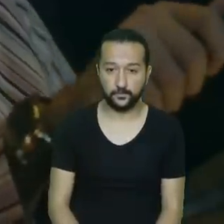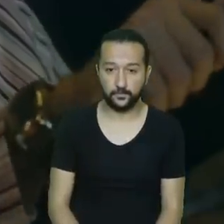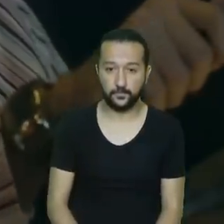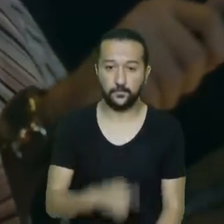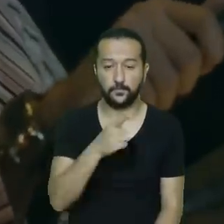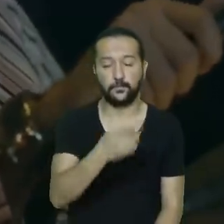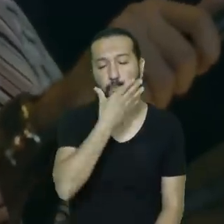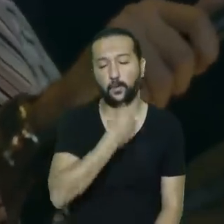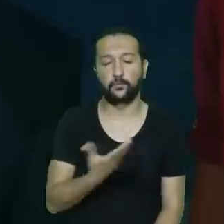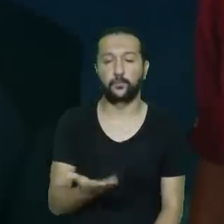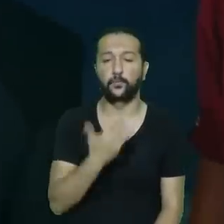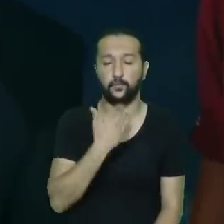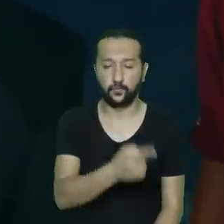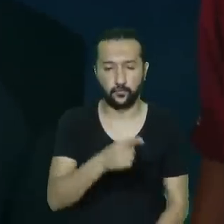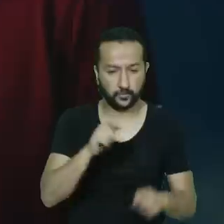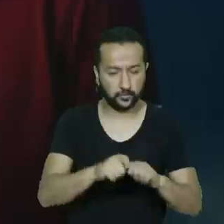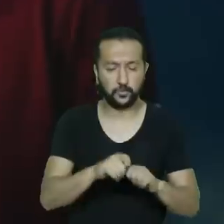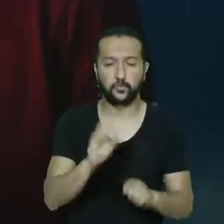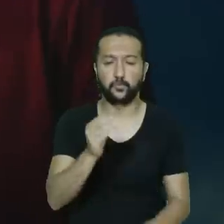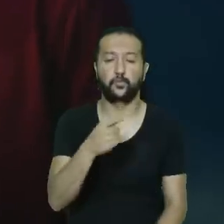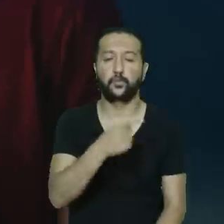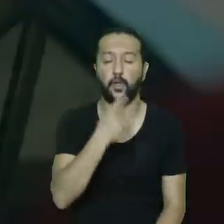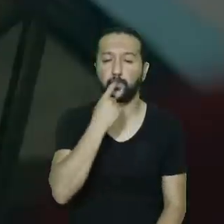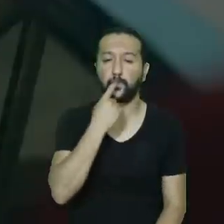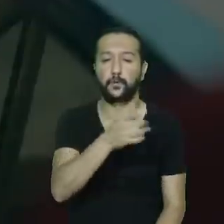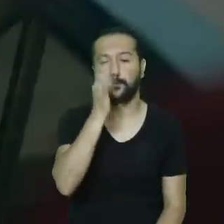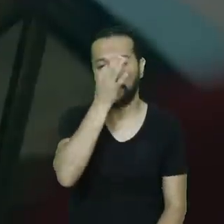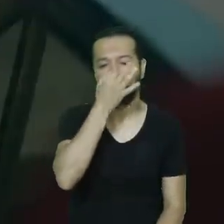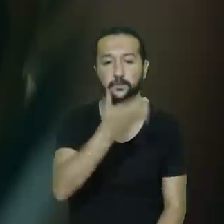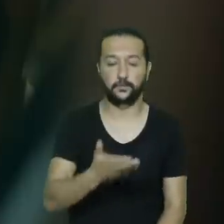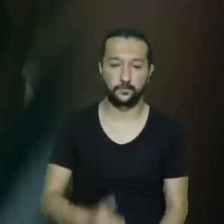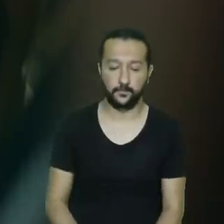misin? Ayıp ettin ya. Çocuk önce, onunla ne var ki?